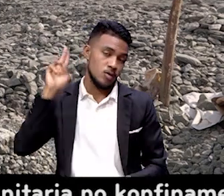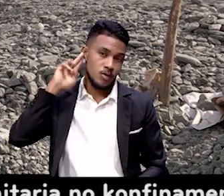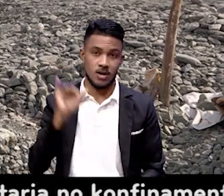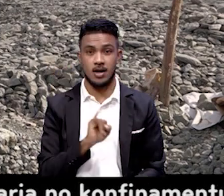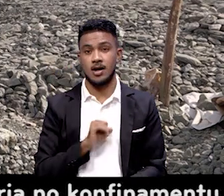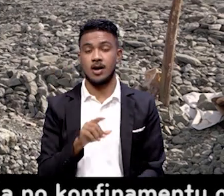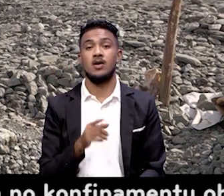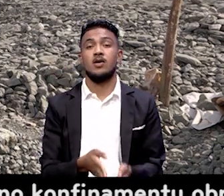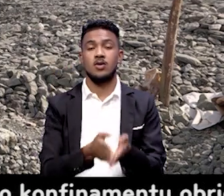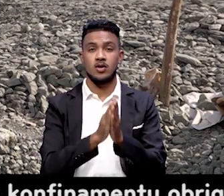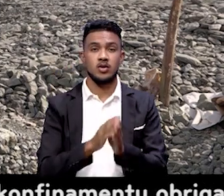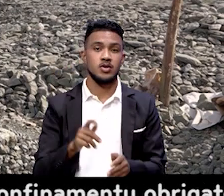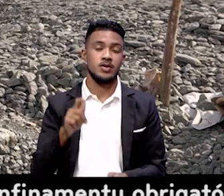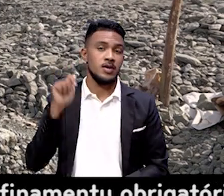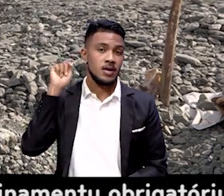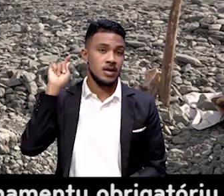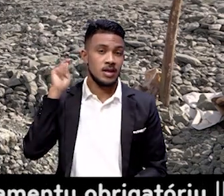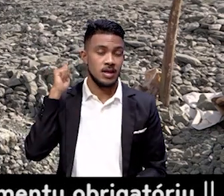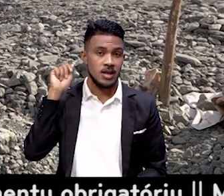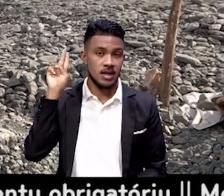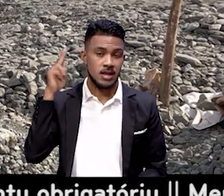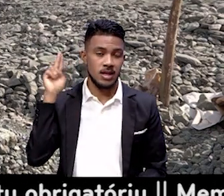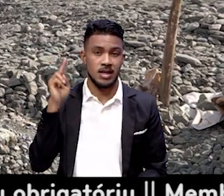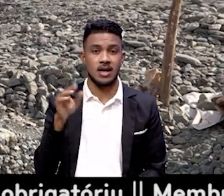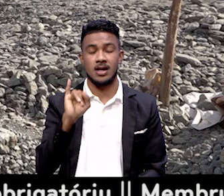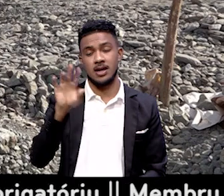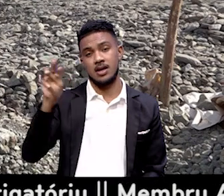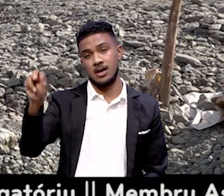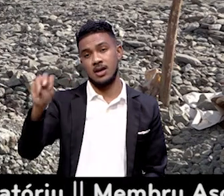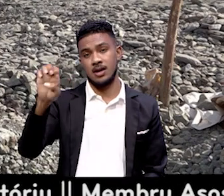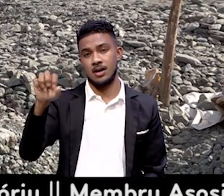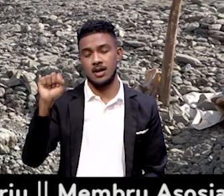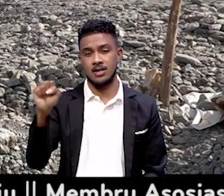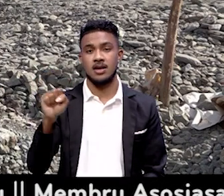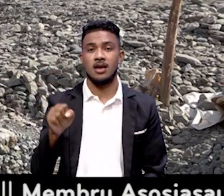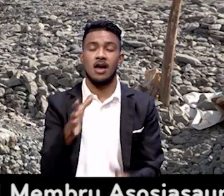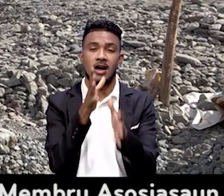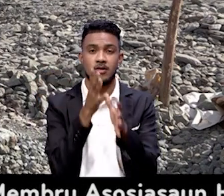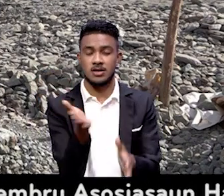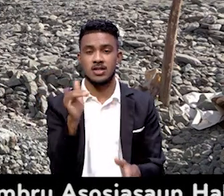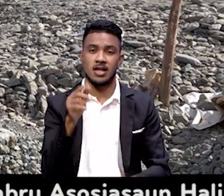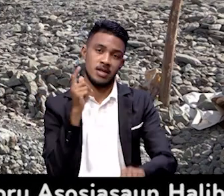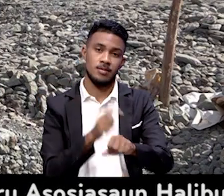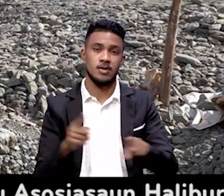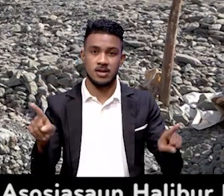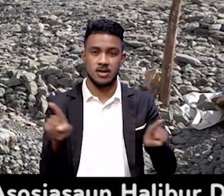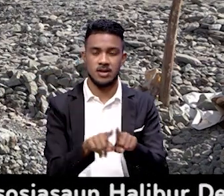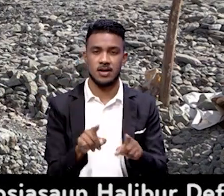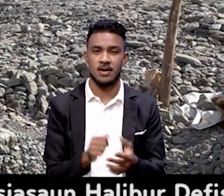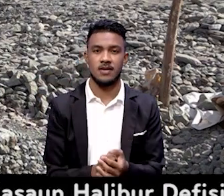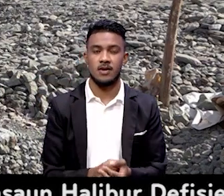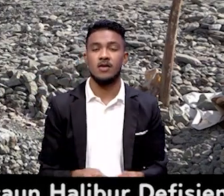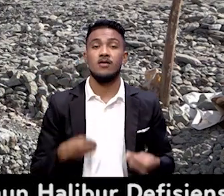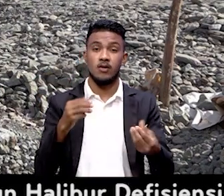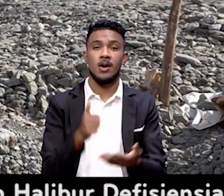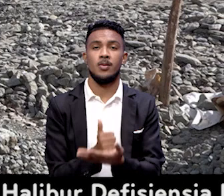kena bati ini esni historia nene nene. Ia maruma nene mak abu hati nene kata abu sira duranti dan nesa abu sira be. Kau apa yang